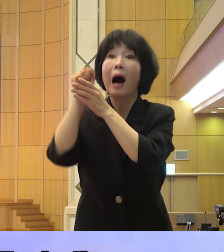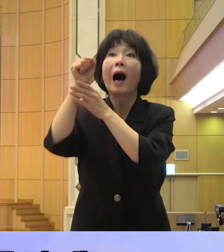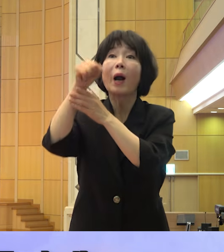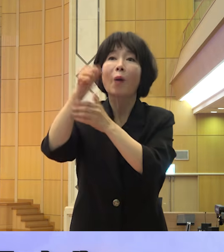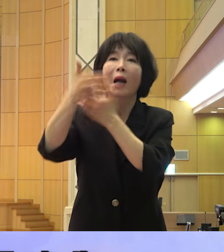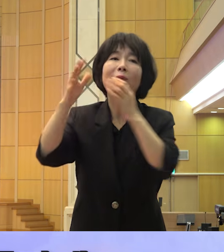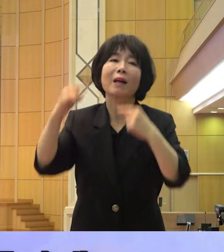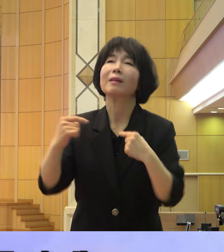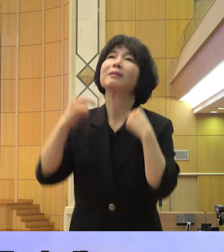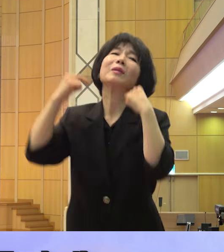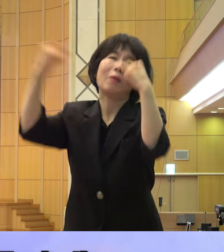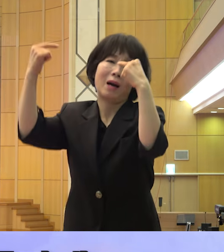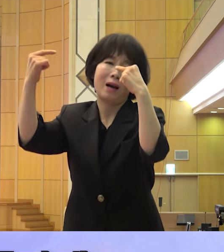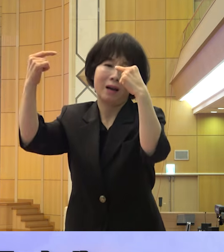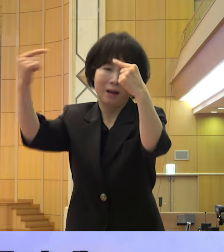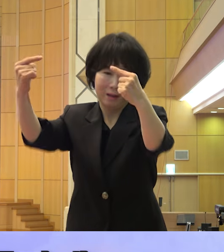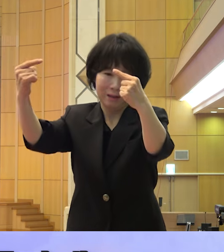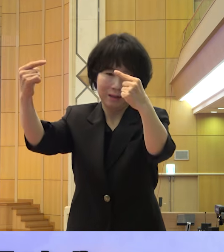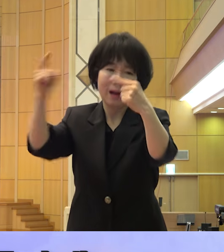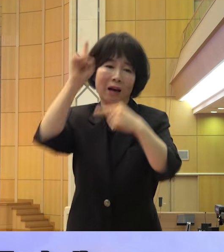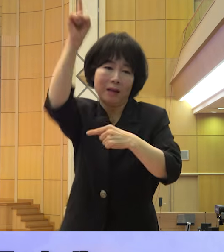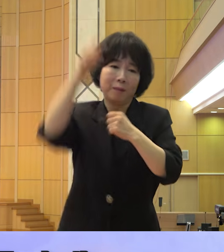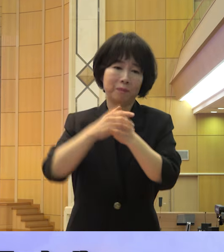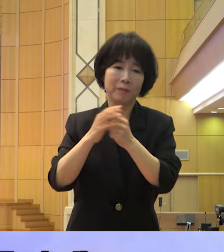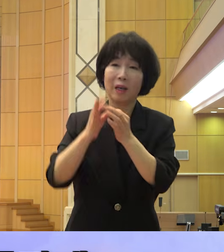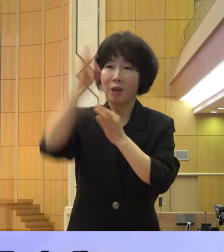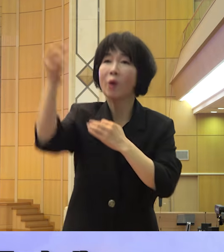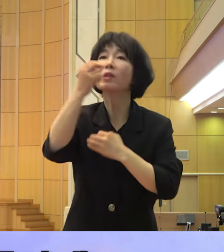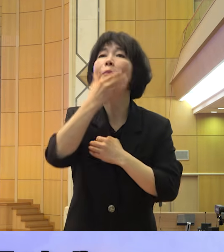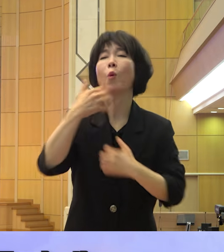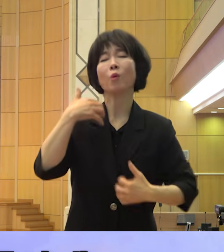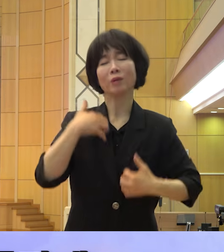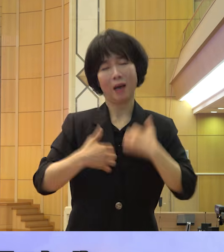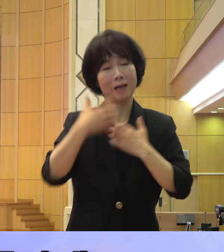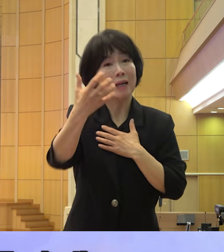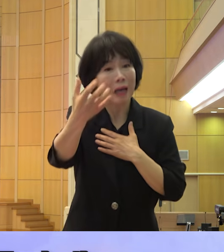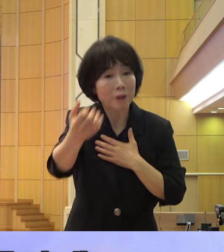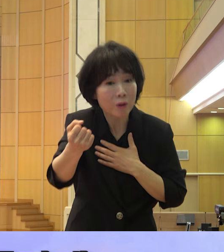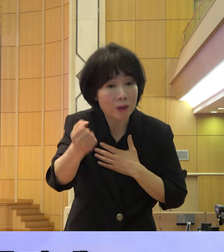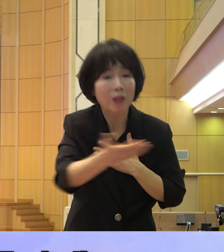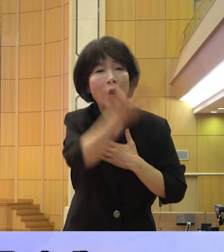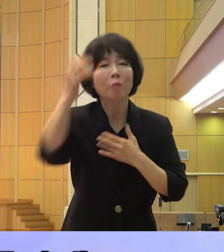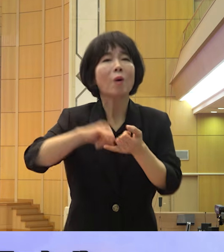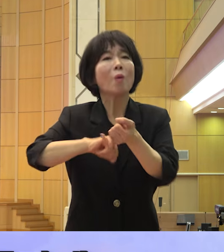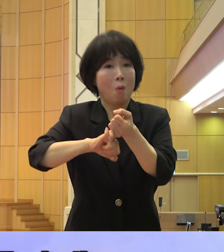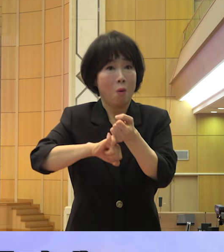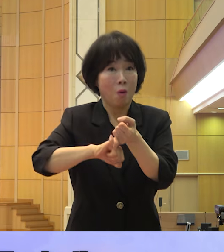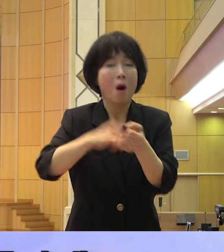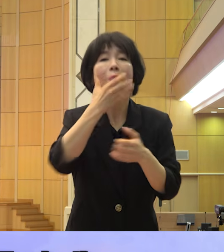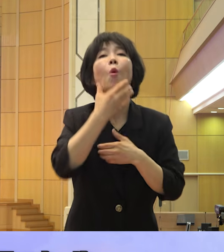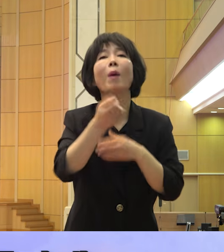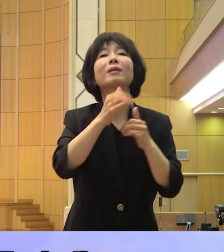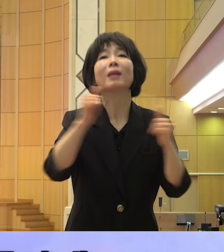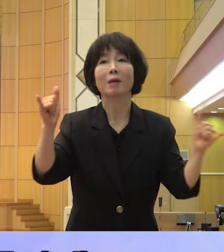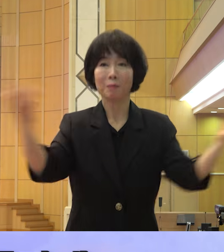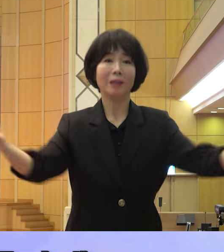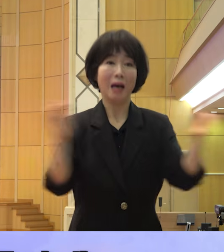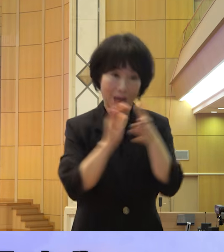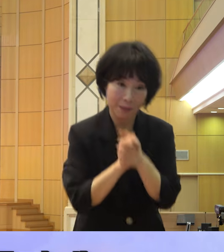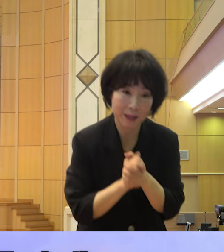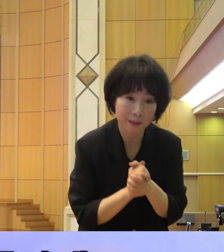그래서 천국 국간에 들어간, 그래서 천국에서 영생복을 누릴 수 있는 여러분들이야말로 복 있는 사람인